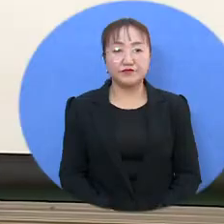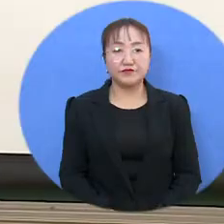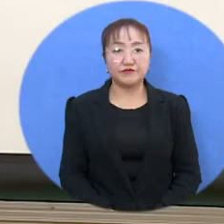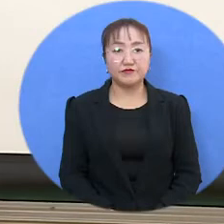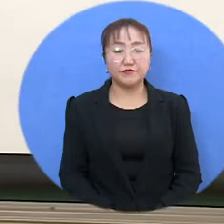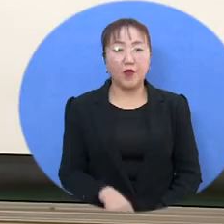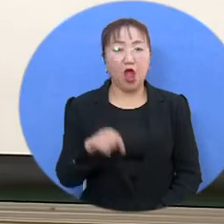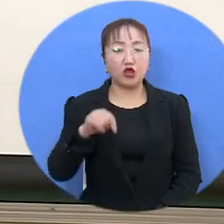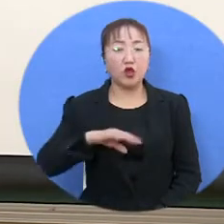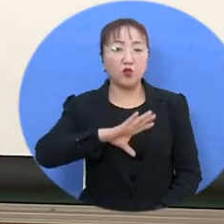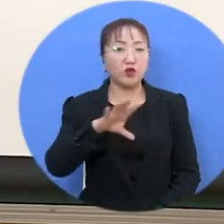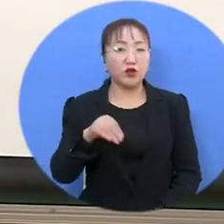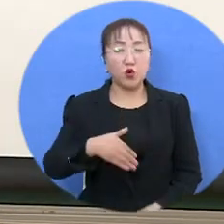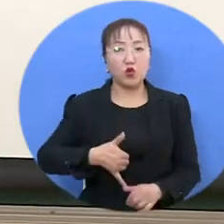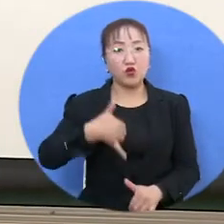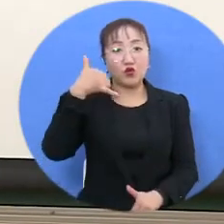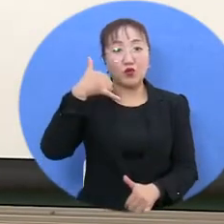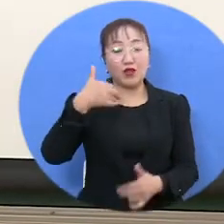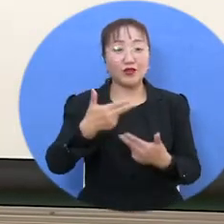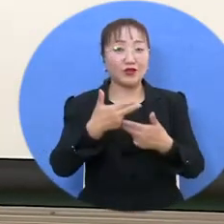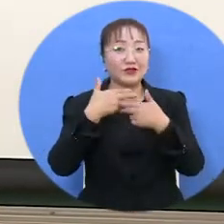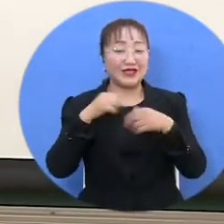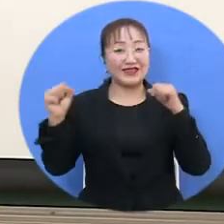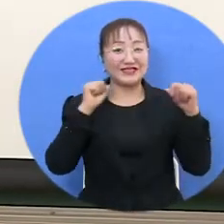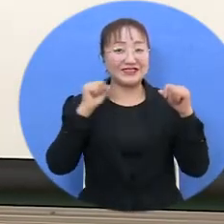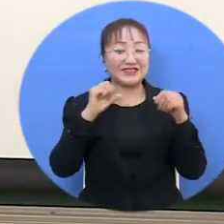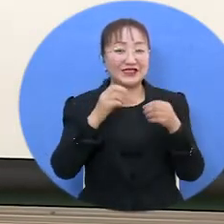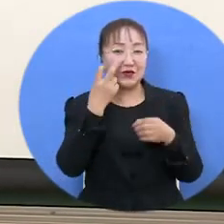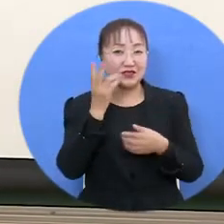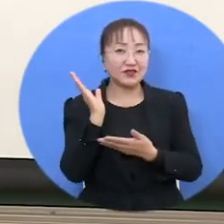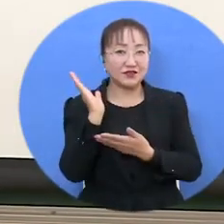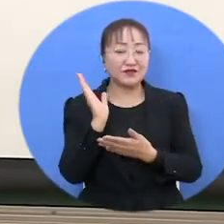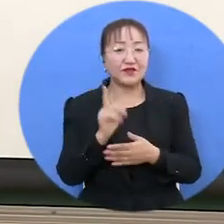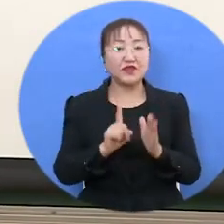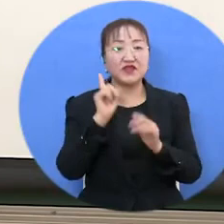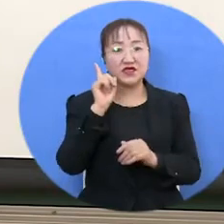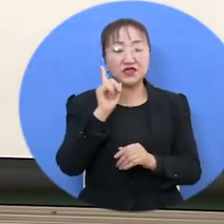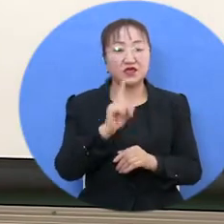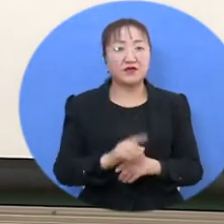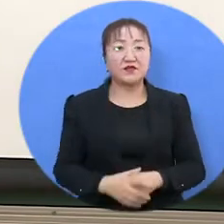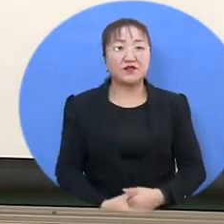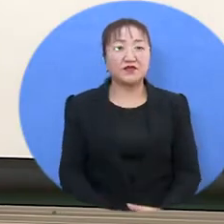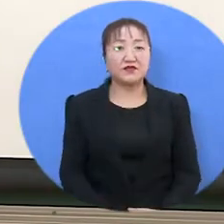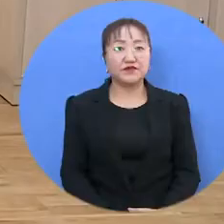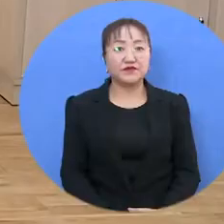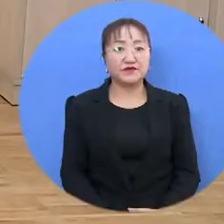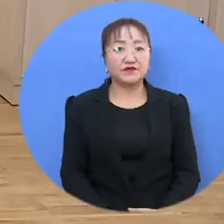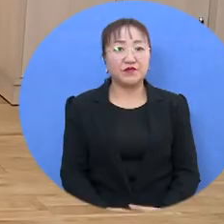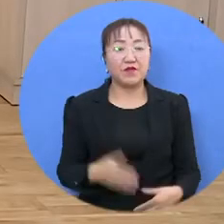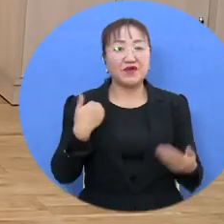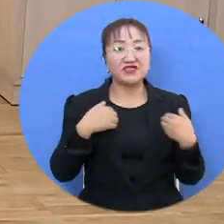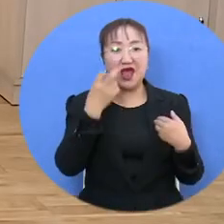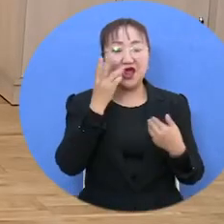За одоо бүгдөө өндөр болоход дэмжлэг үзүүлэх дасгалаа орцгоё. Эхний дасгал бэлтгэх байдал хөлөө нийлүүлж цих